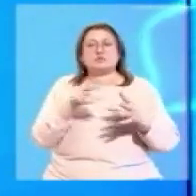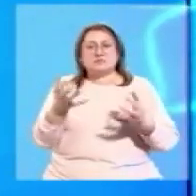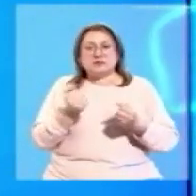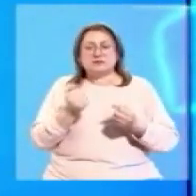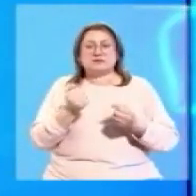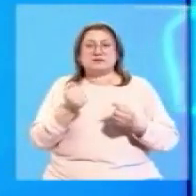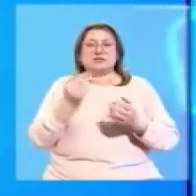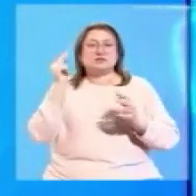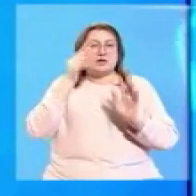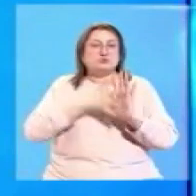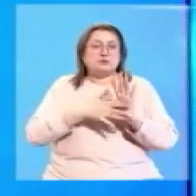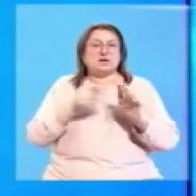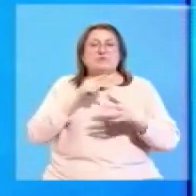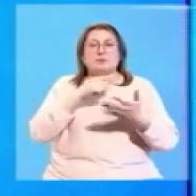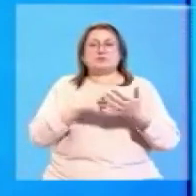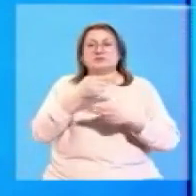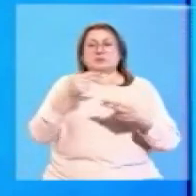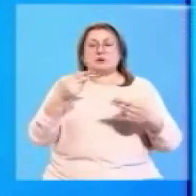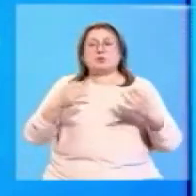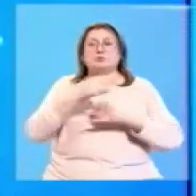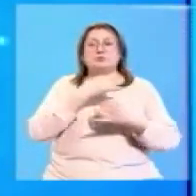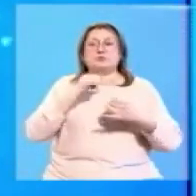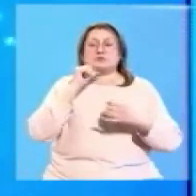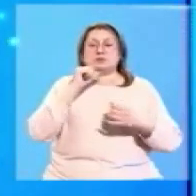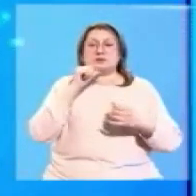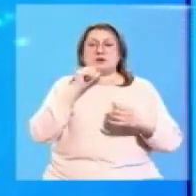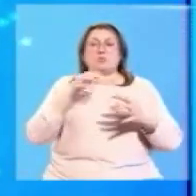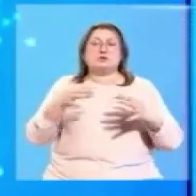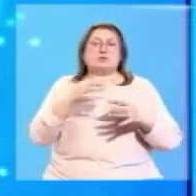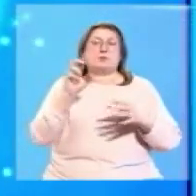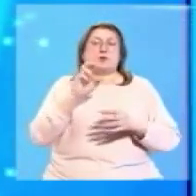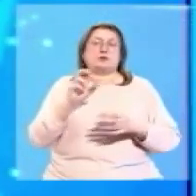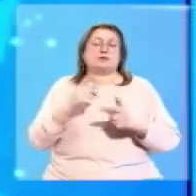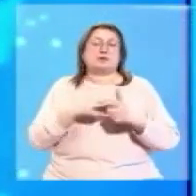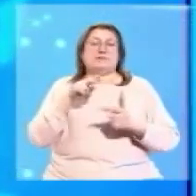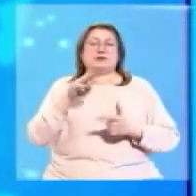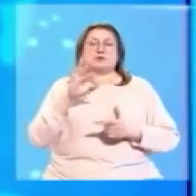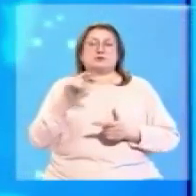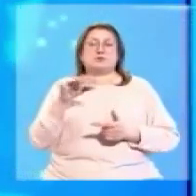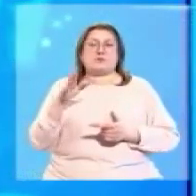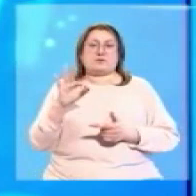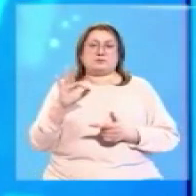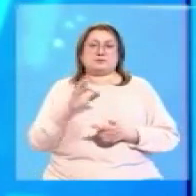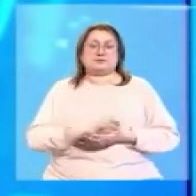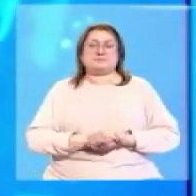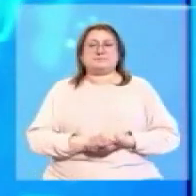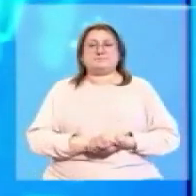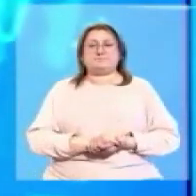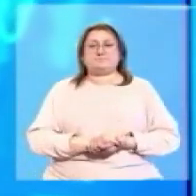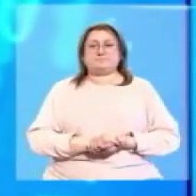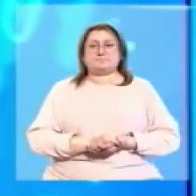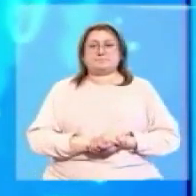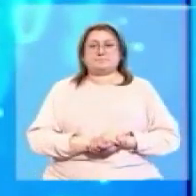взять за основу? Эти вопросы стали темой круглого стола в Кустанайской областной библиотеке имени Льва Толстого. Маргарита Иванова побывала